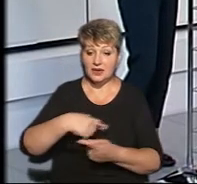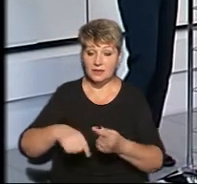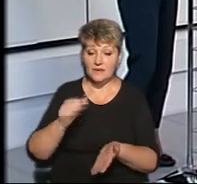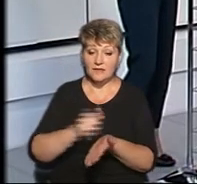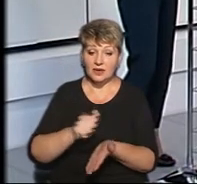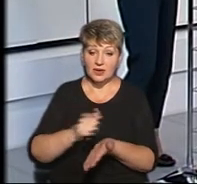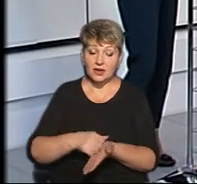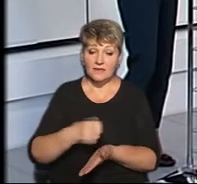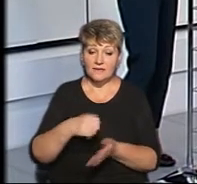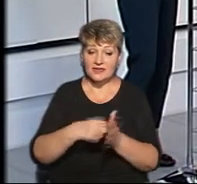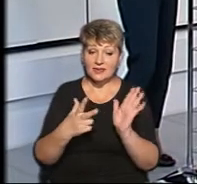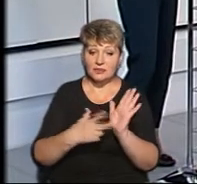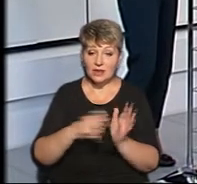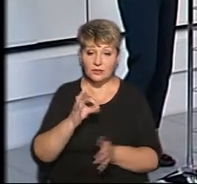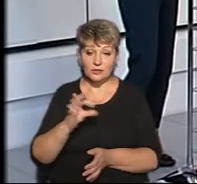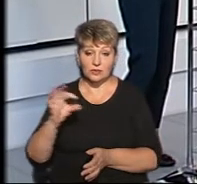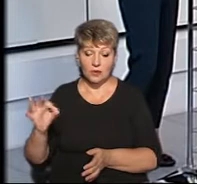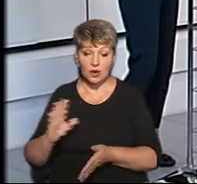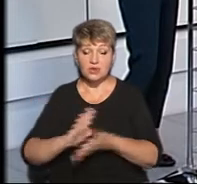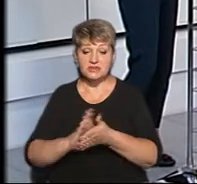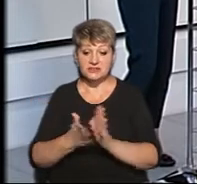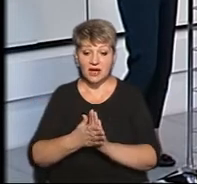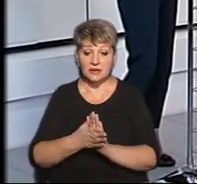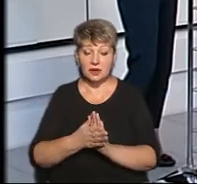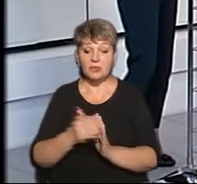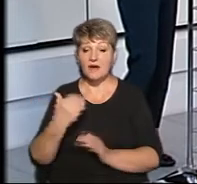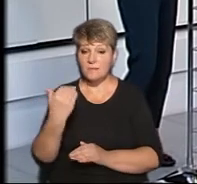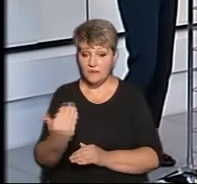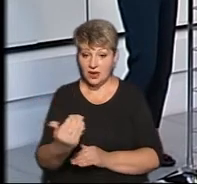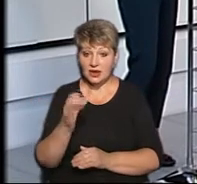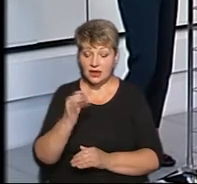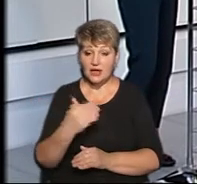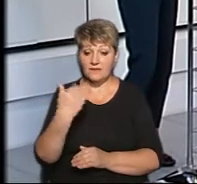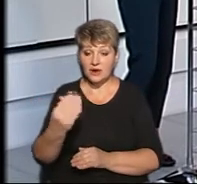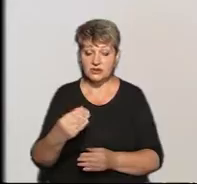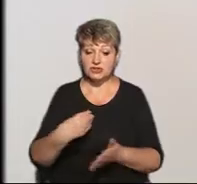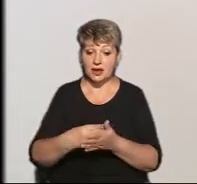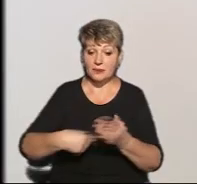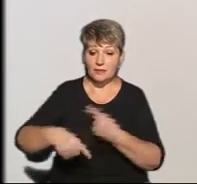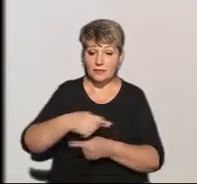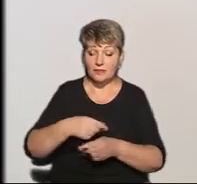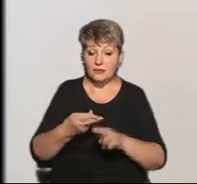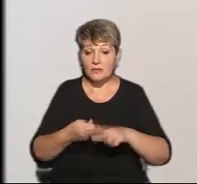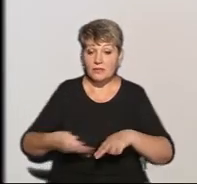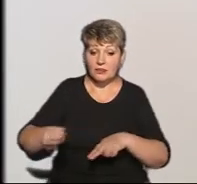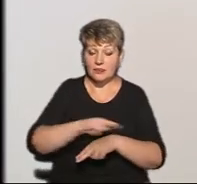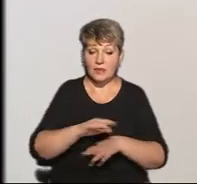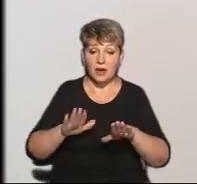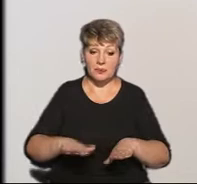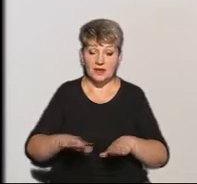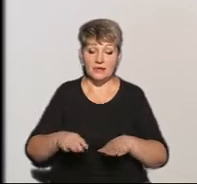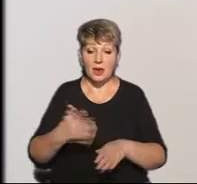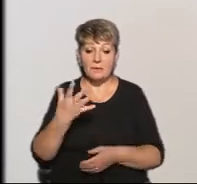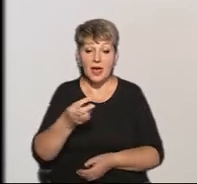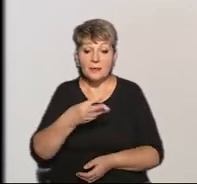видання 18.3.0, станом на жовтень цього року ви та афілійовані з вами бізнес-структури заборгували місцевому бюджету майже 5